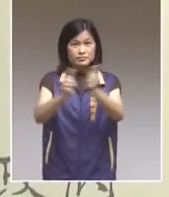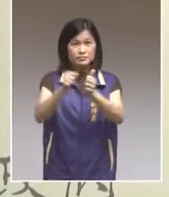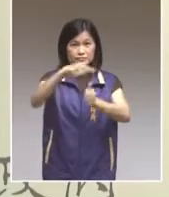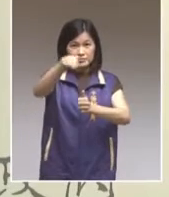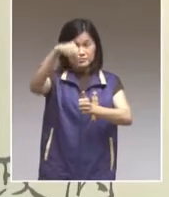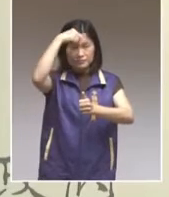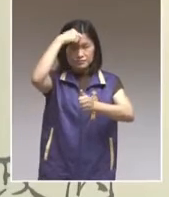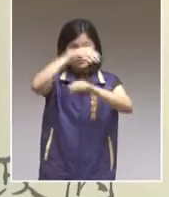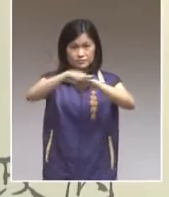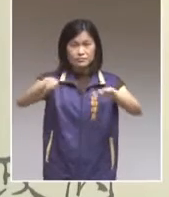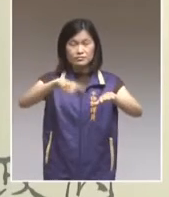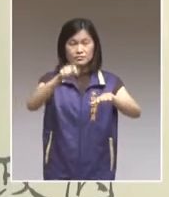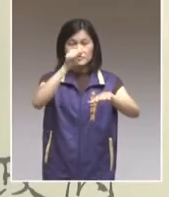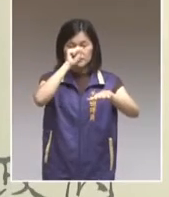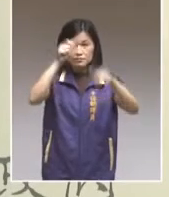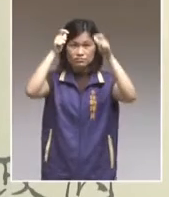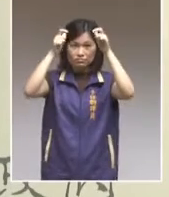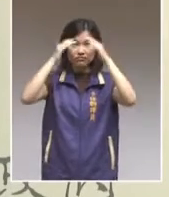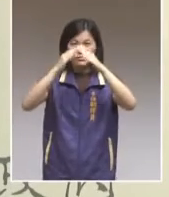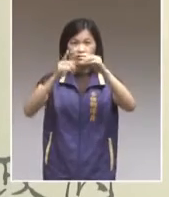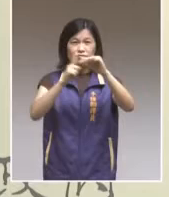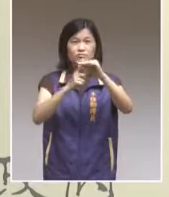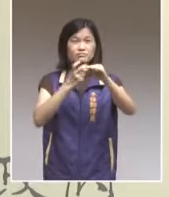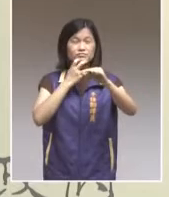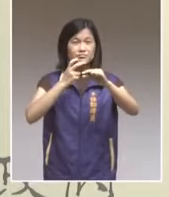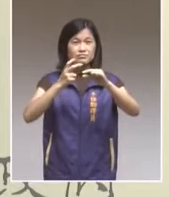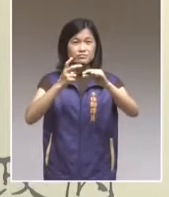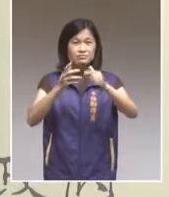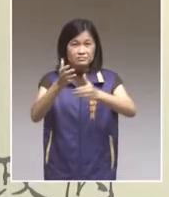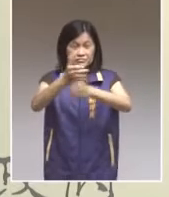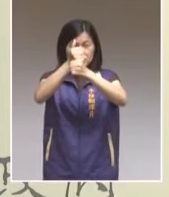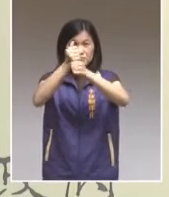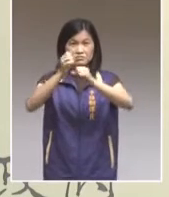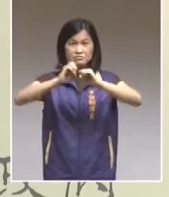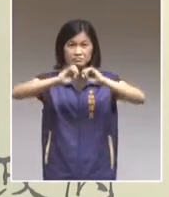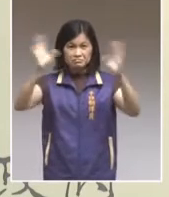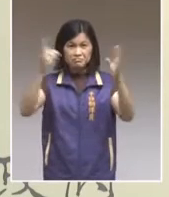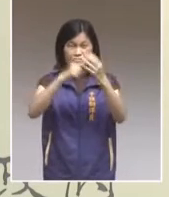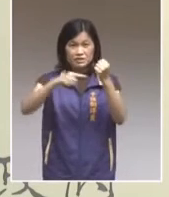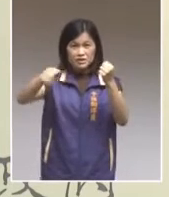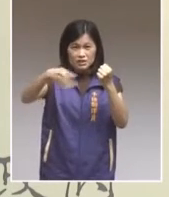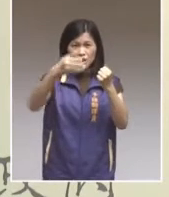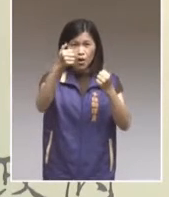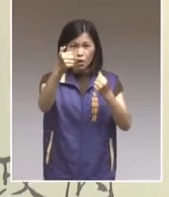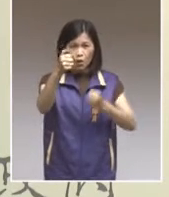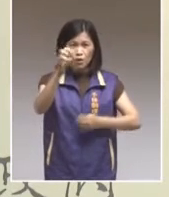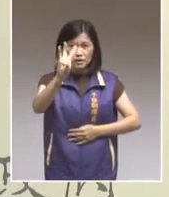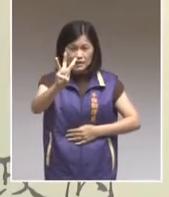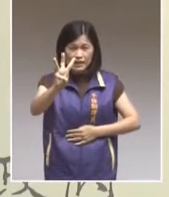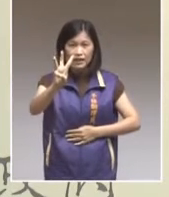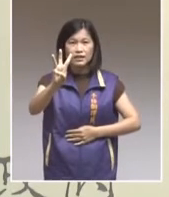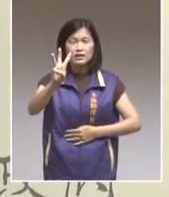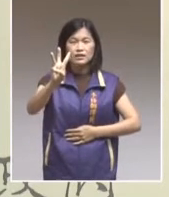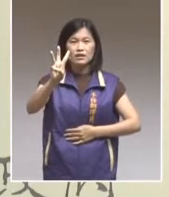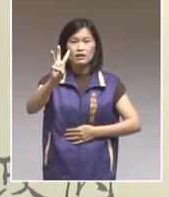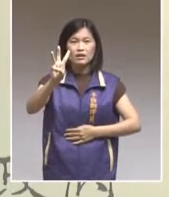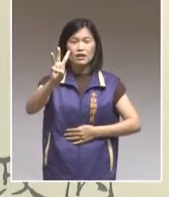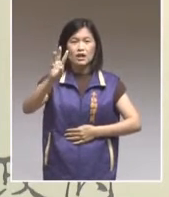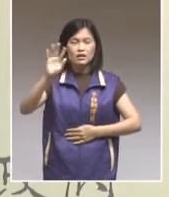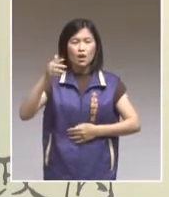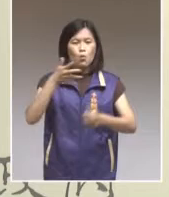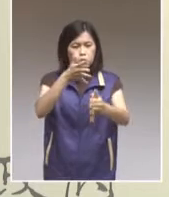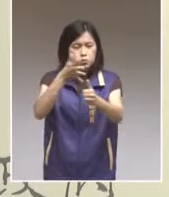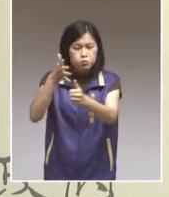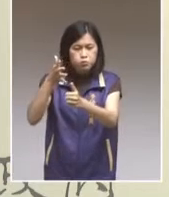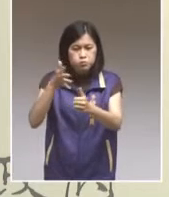家好。那高雄市今天中央流行疫情指挥中心公布有453例的本土个案，那经过我们的